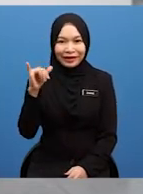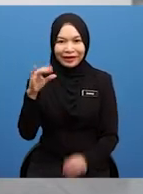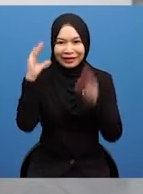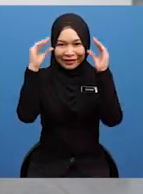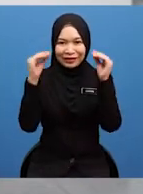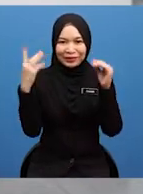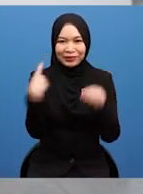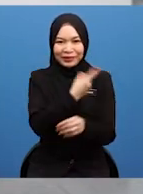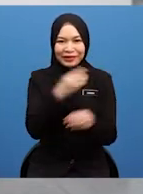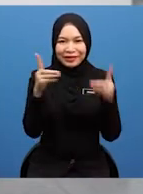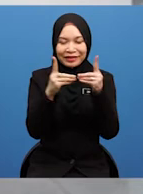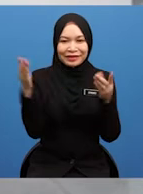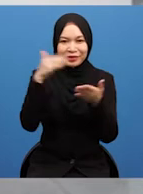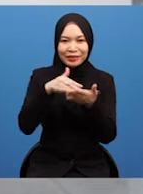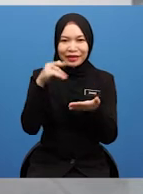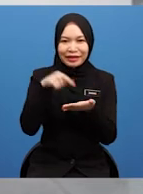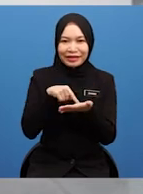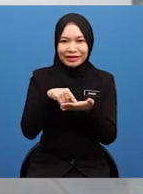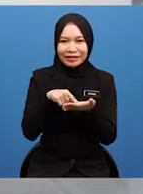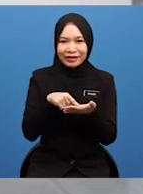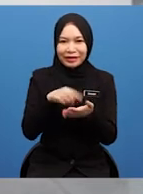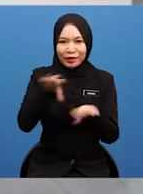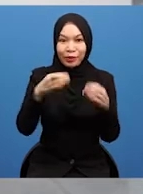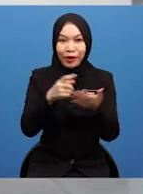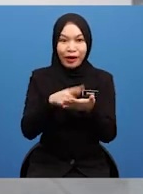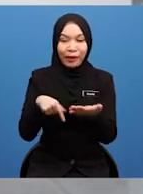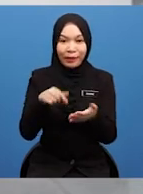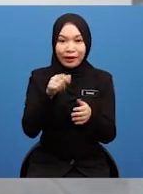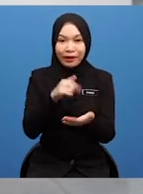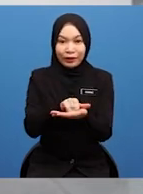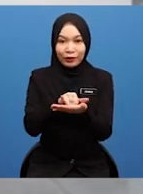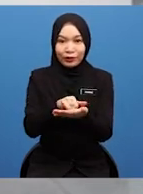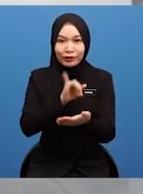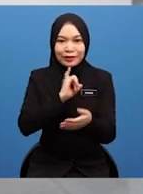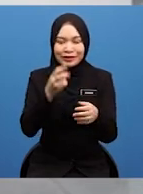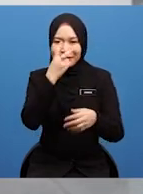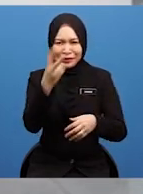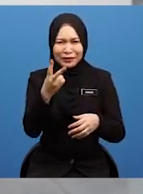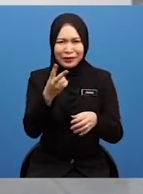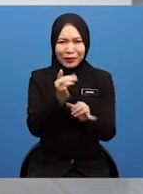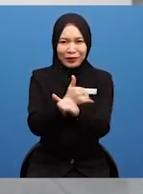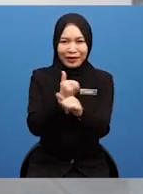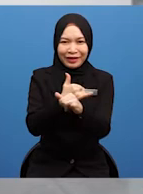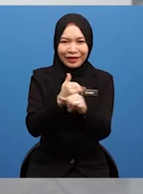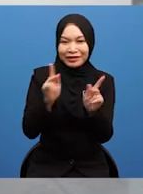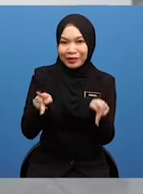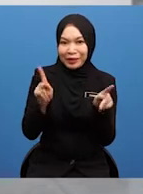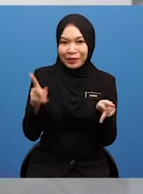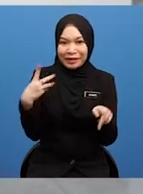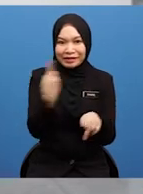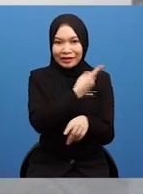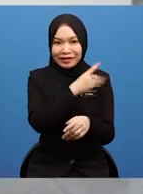jemur di sini dong ke sini lihat karya-karya pelajar SBK tangan kita sini aja karya-karya